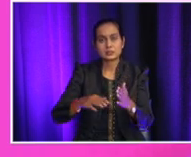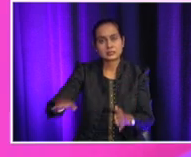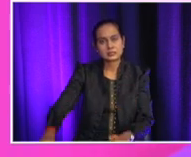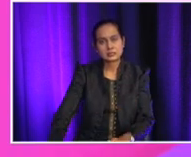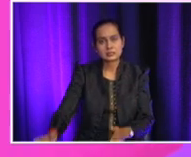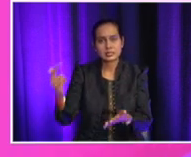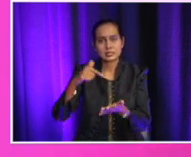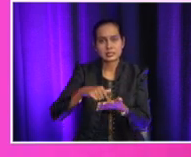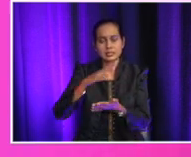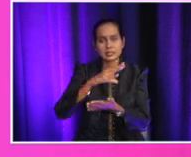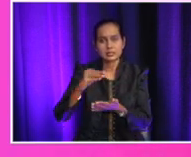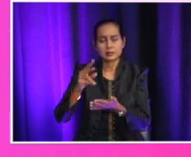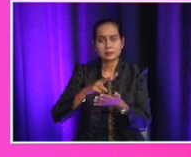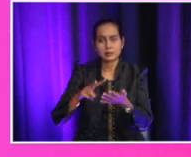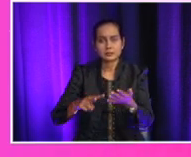sepanjang